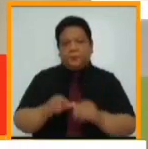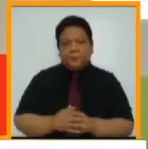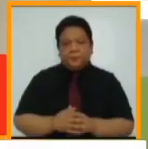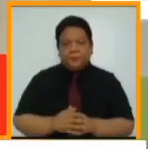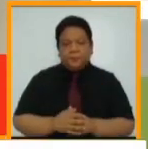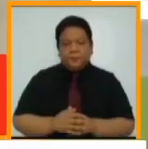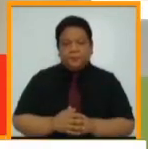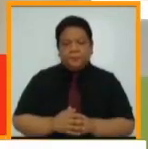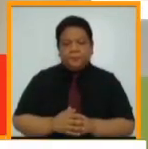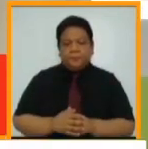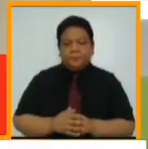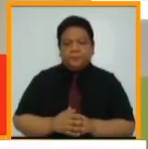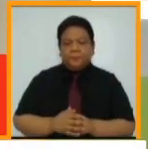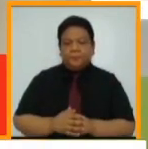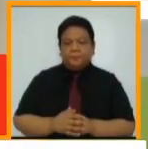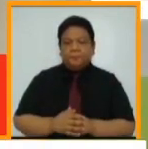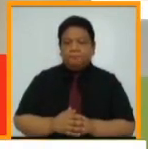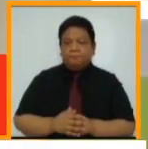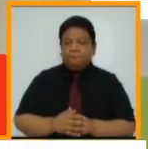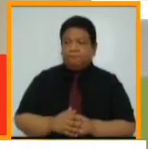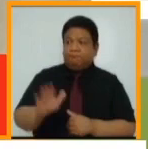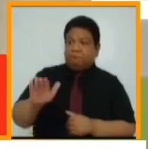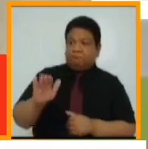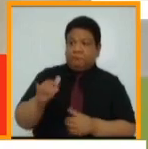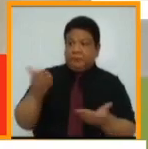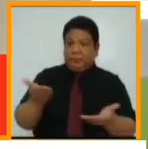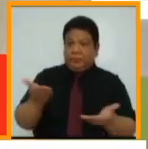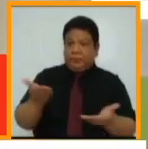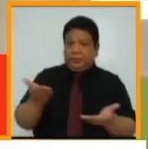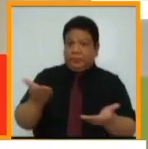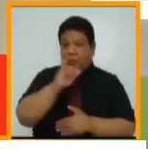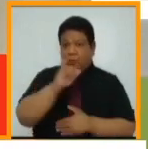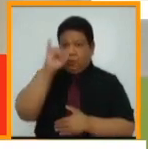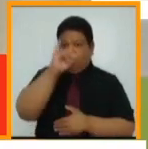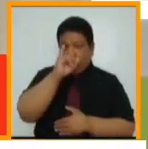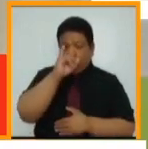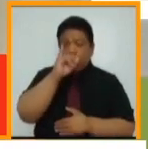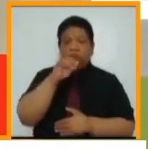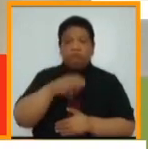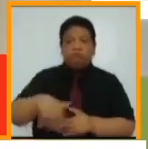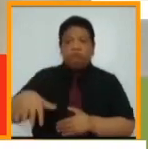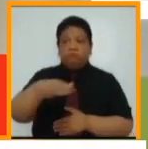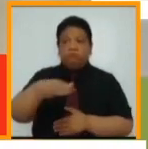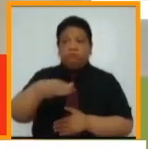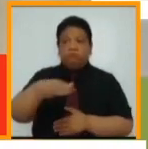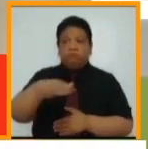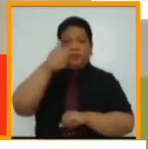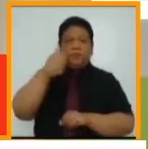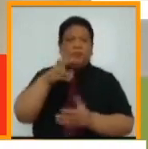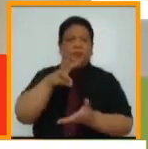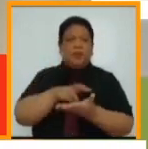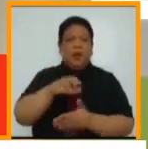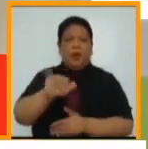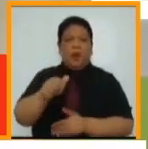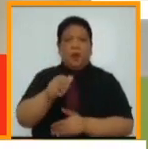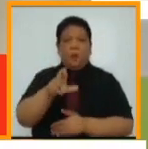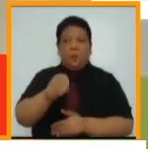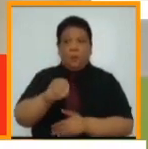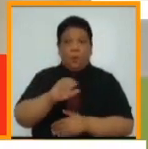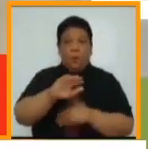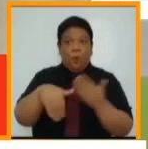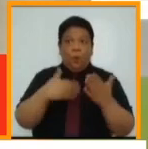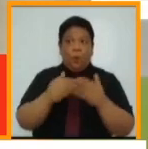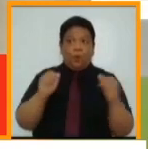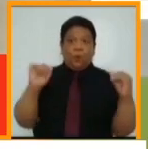Ivan, sa Iloilo naman, una nang ipinahayag ng Archdiocese of Haro na lahat ng magsisimbang gabi ay papayagang makapasok sa